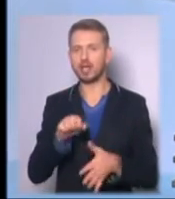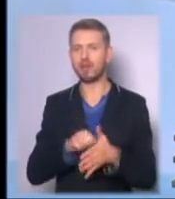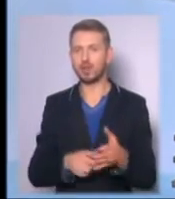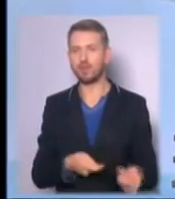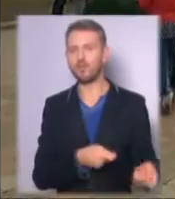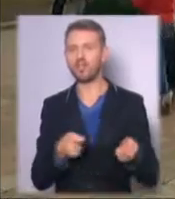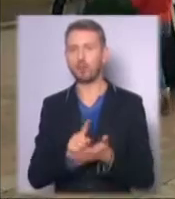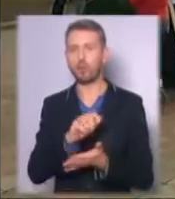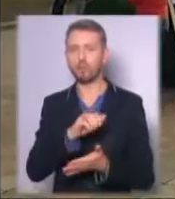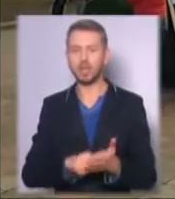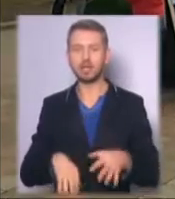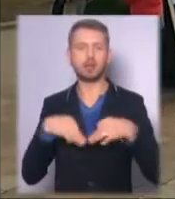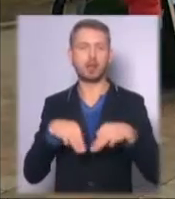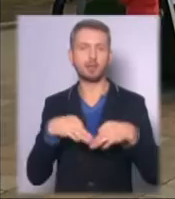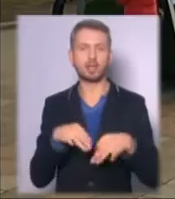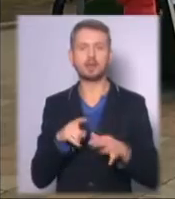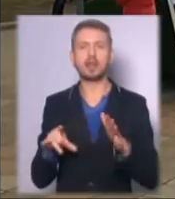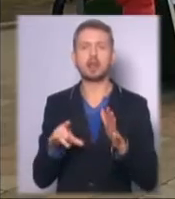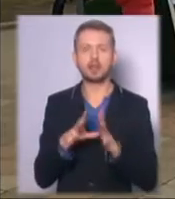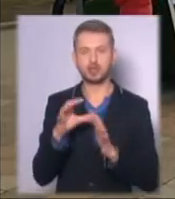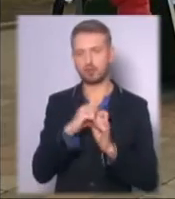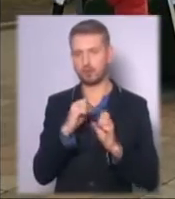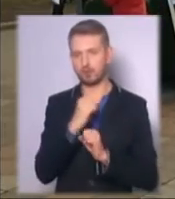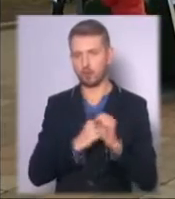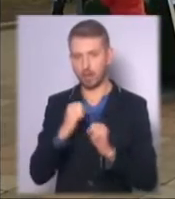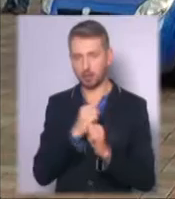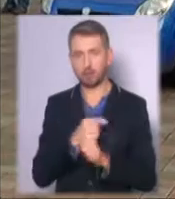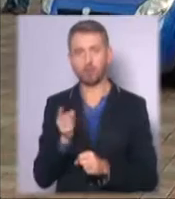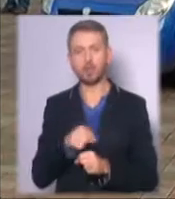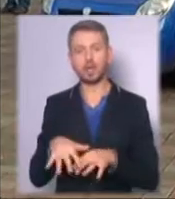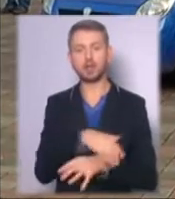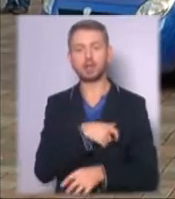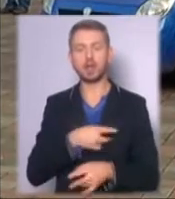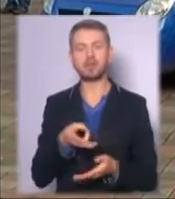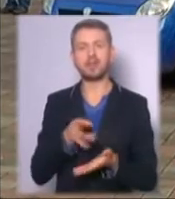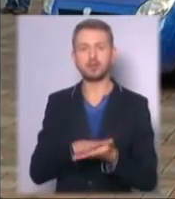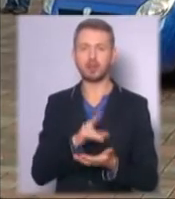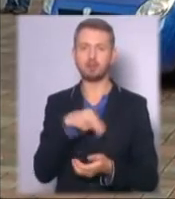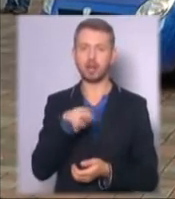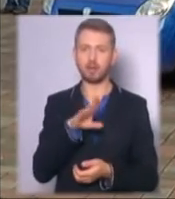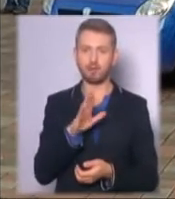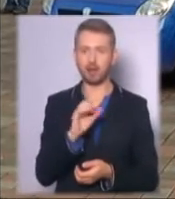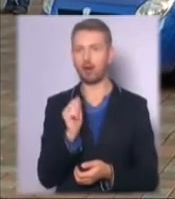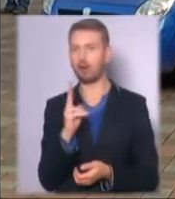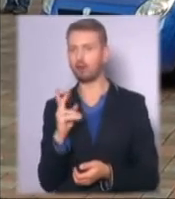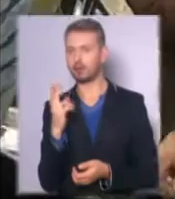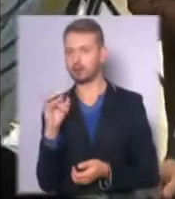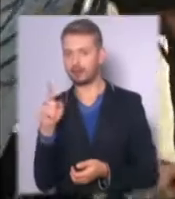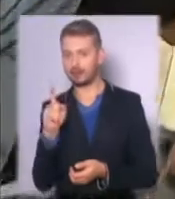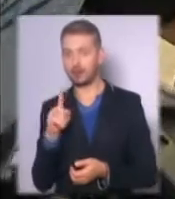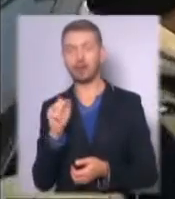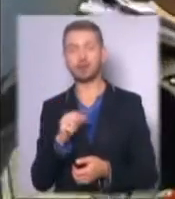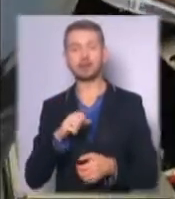ввізного мита транспортні засоби із електричними двигунами. Проте нардепи залишили ПДВ та акциз на електроавтівки. А це, за